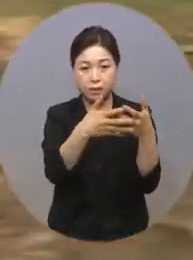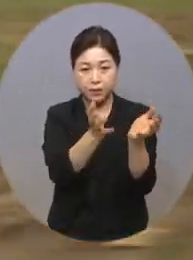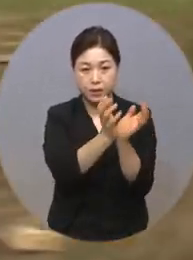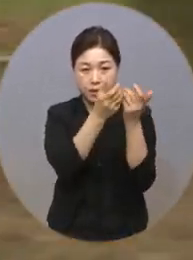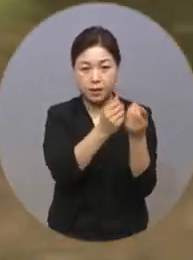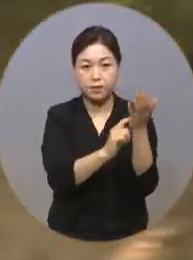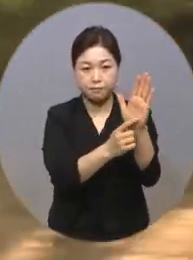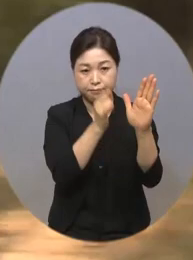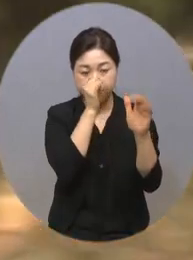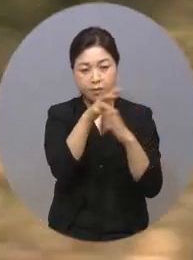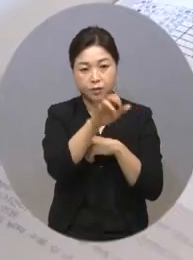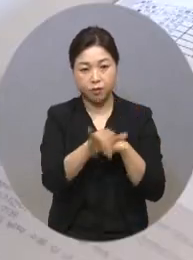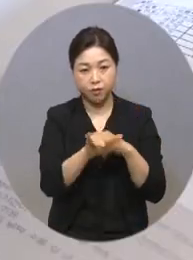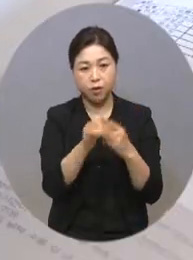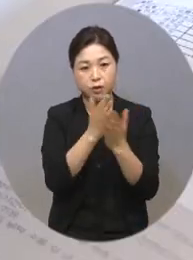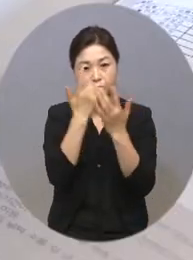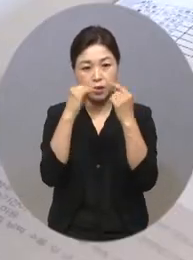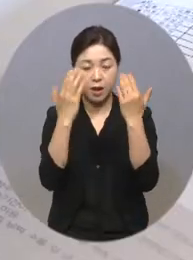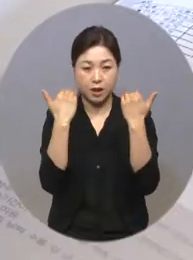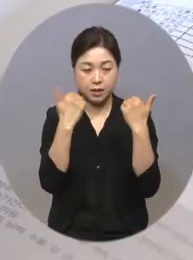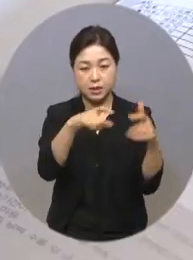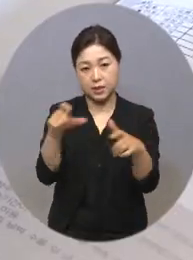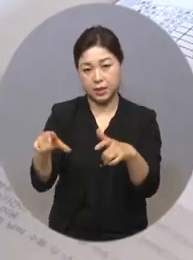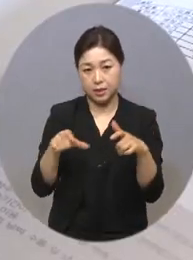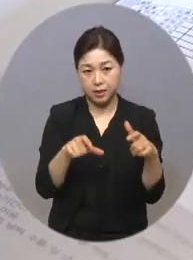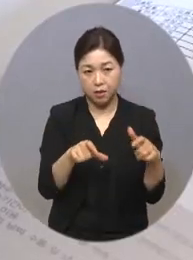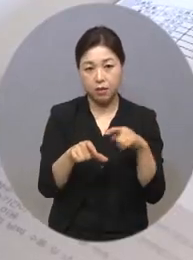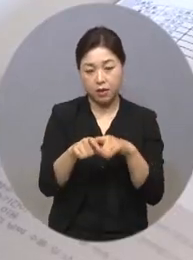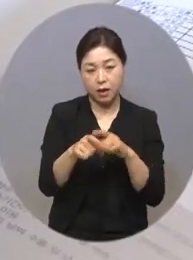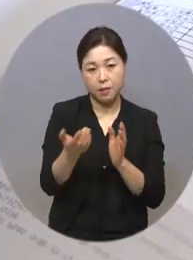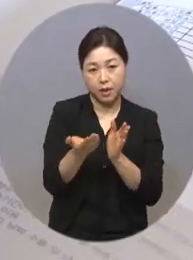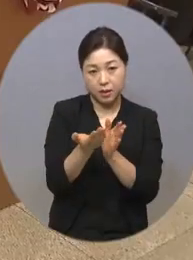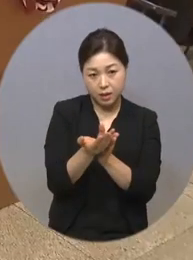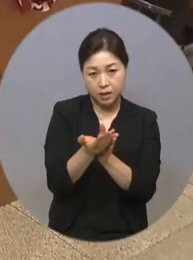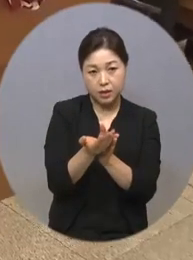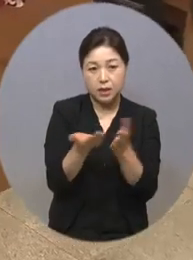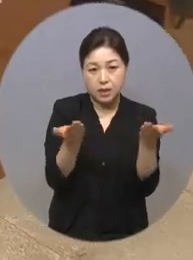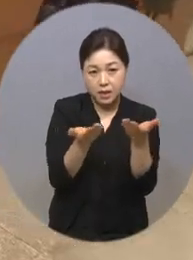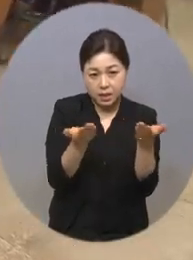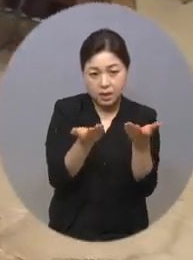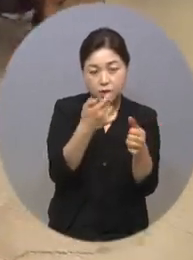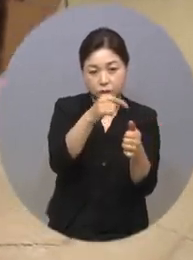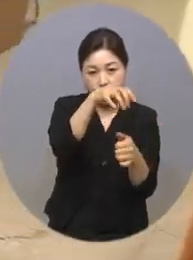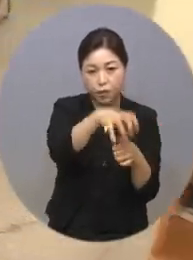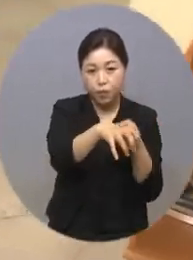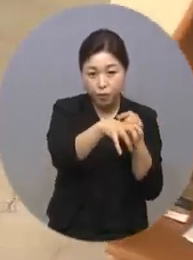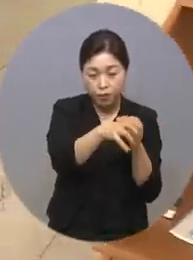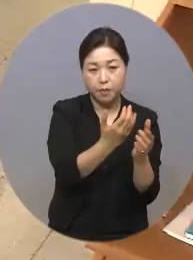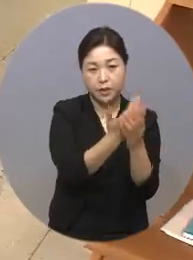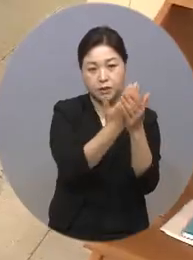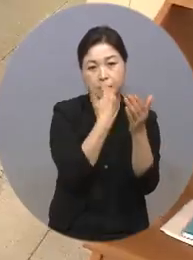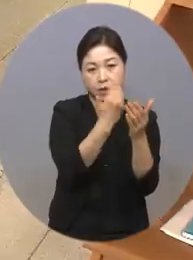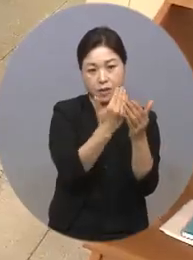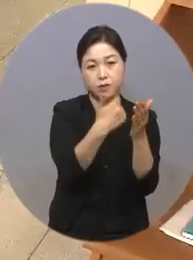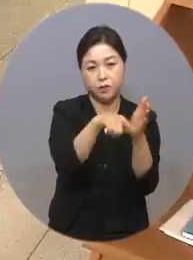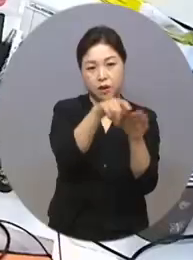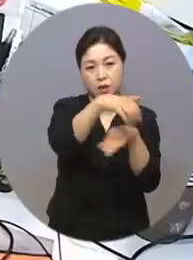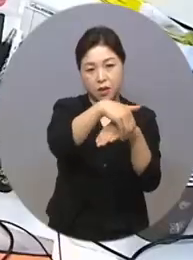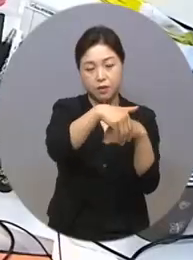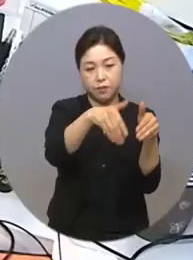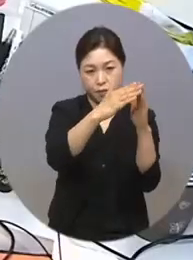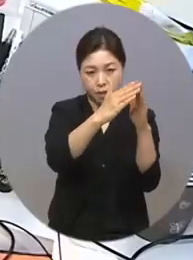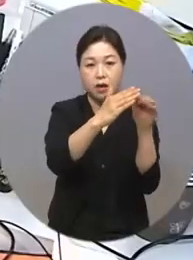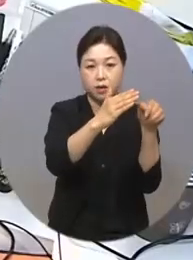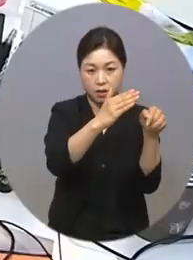공개해 전국 전문대학이 지역 기반 평생 직업교육기관으로 성장하기 위한 발전 계획 수립 등에 참고할 수